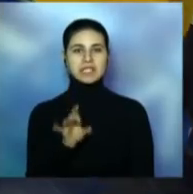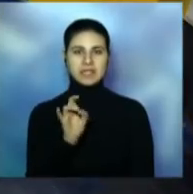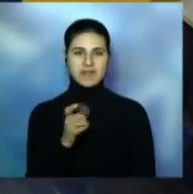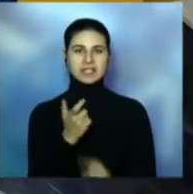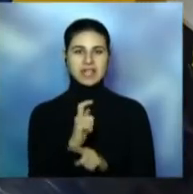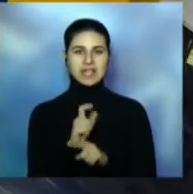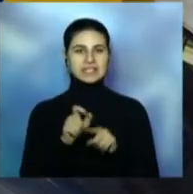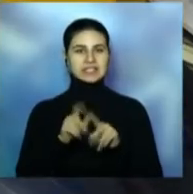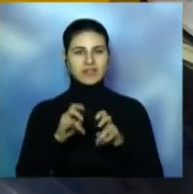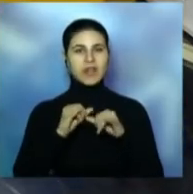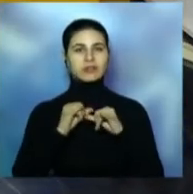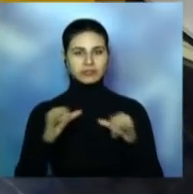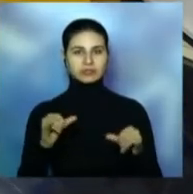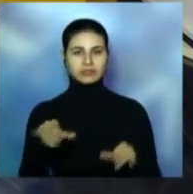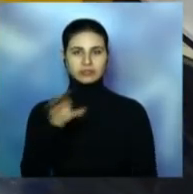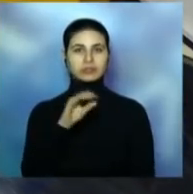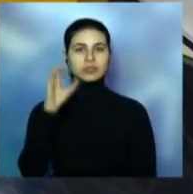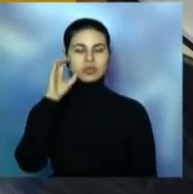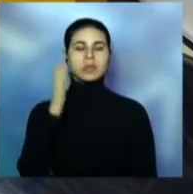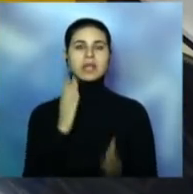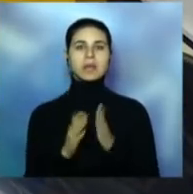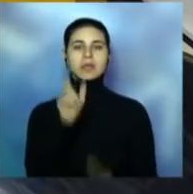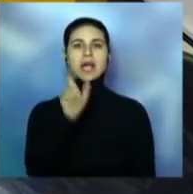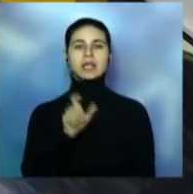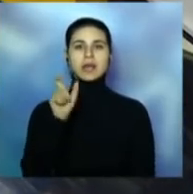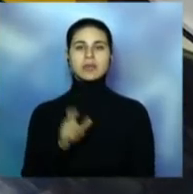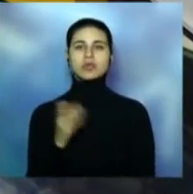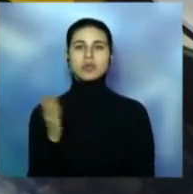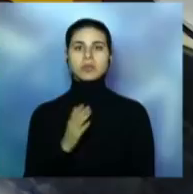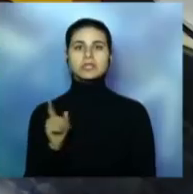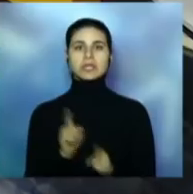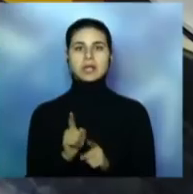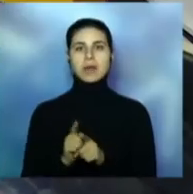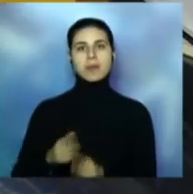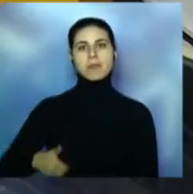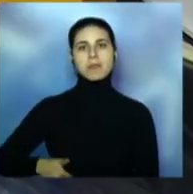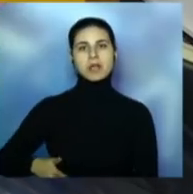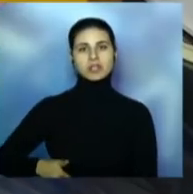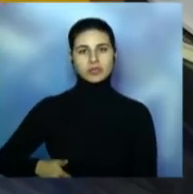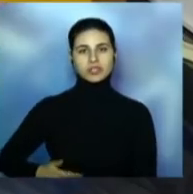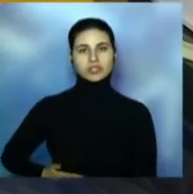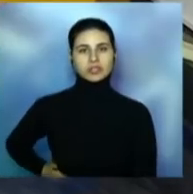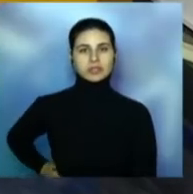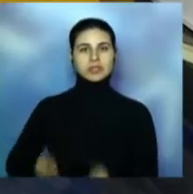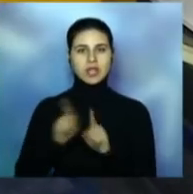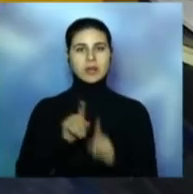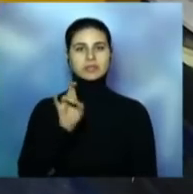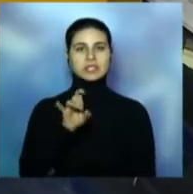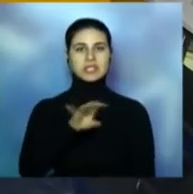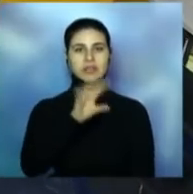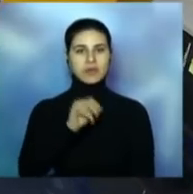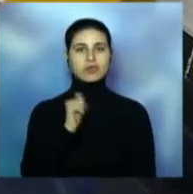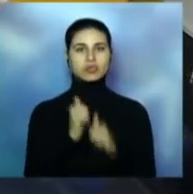Ძალიან ხშირად მოგისმენიათ ალბათ ადამიანი, რომელსაც მარჯვენა ფერდქვეშა მიდამოში გვერდის ტკივა, როგორც ამბობენ